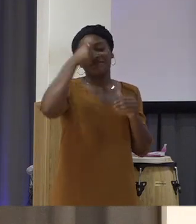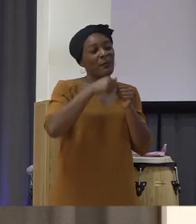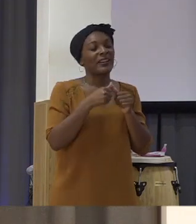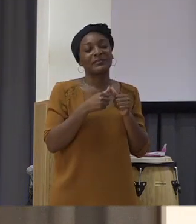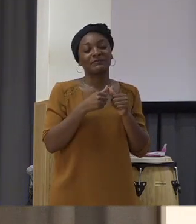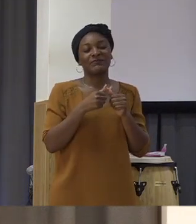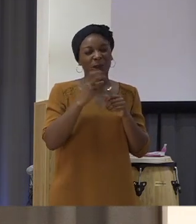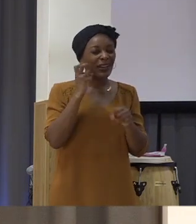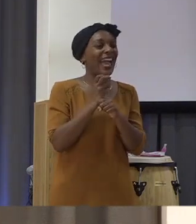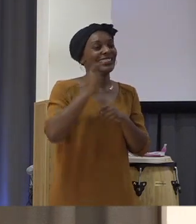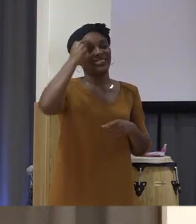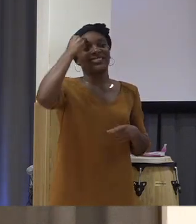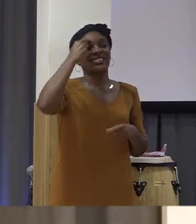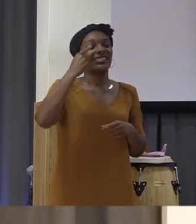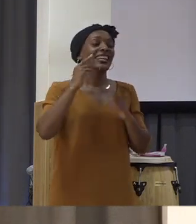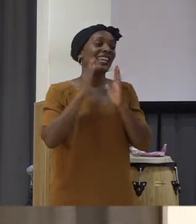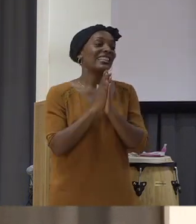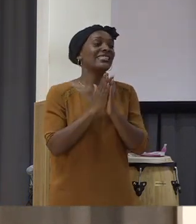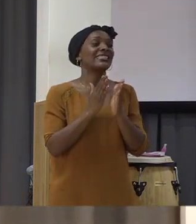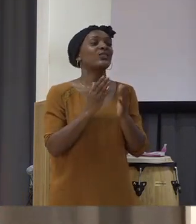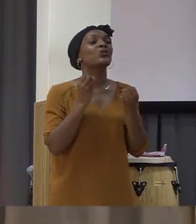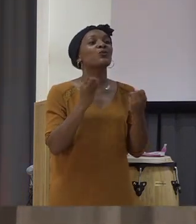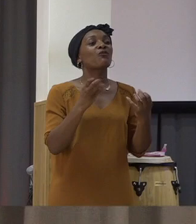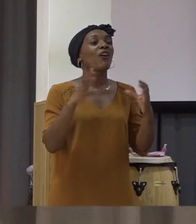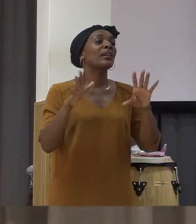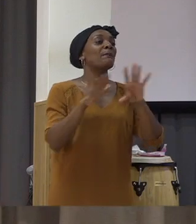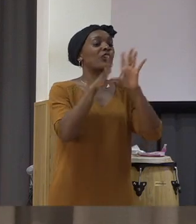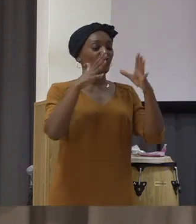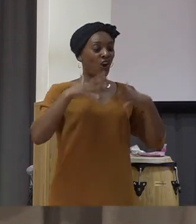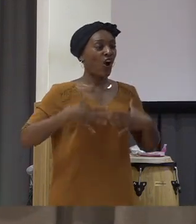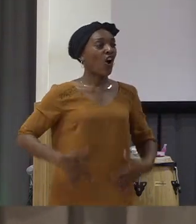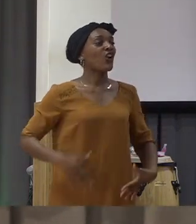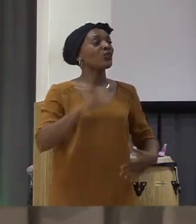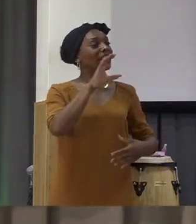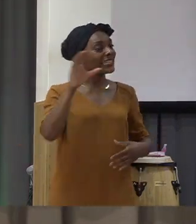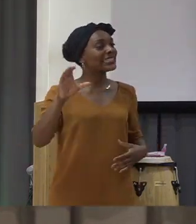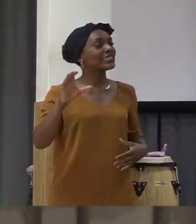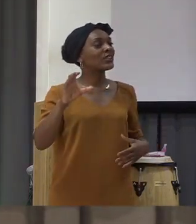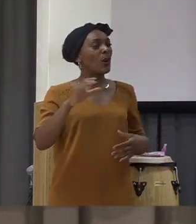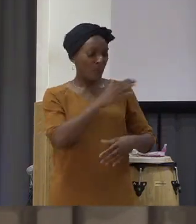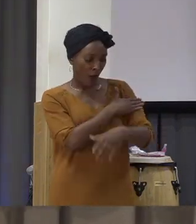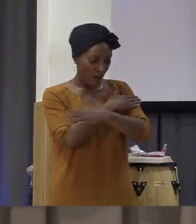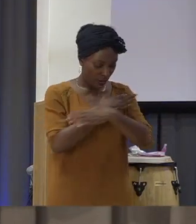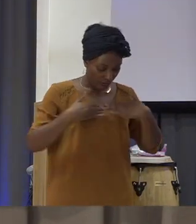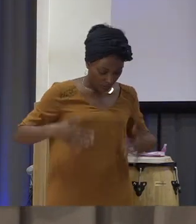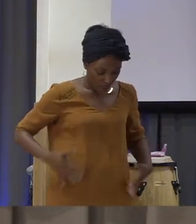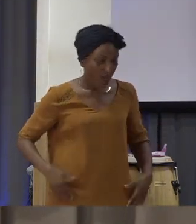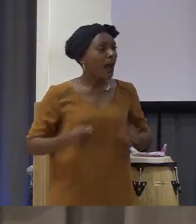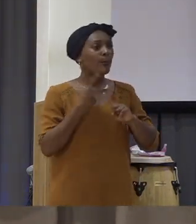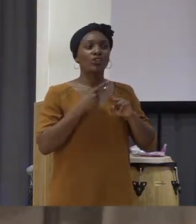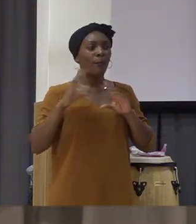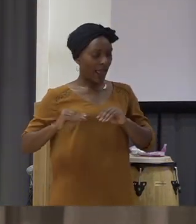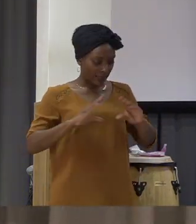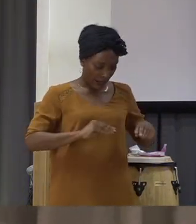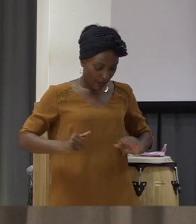locale. On parle souvent du corps de Christ, que chaque membre est important, que chaque membre a une place, mais on